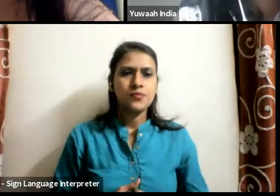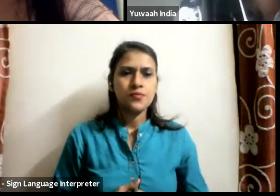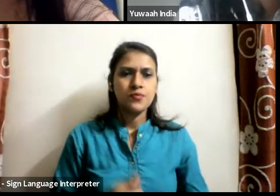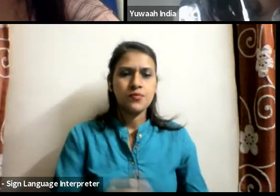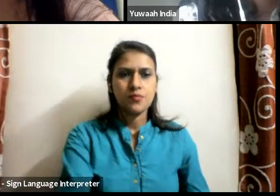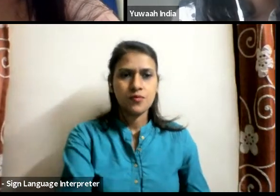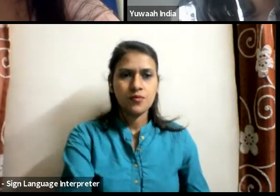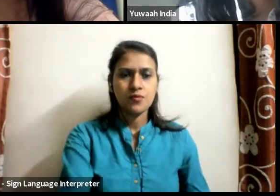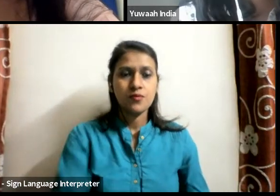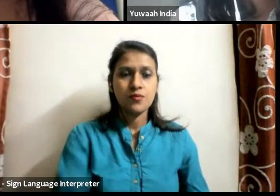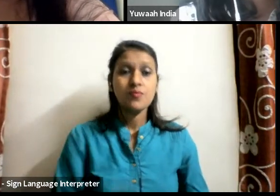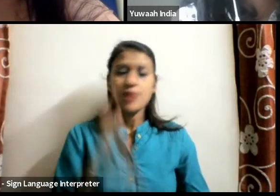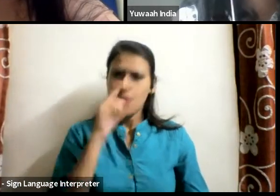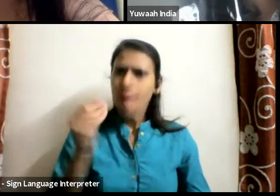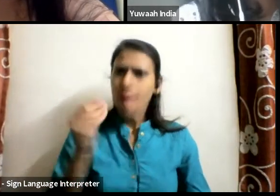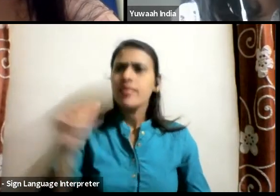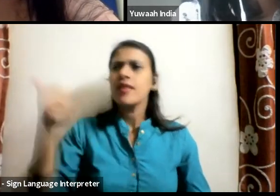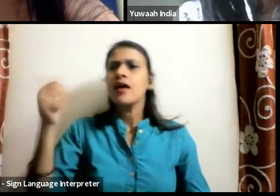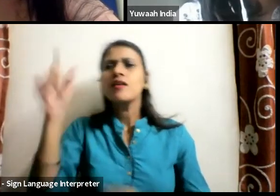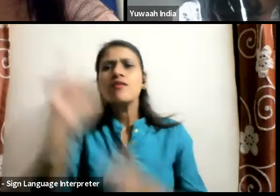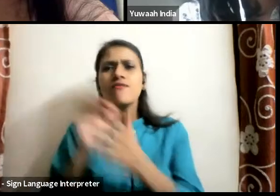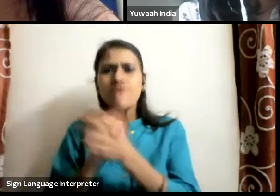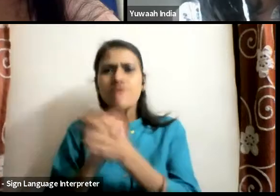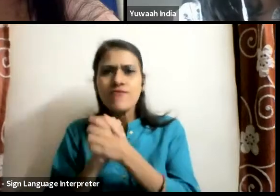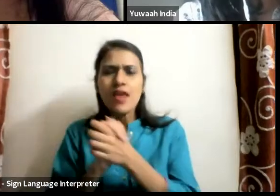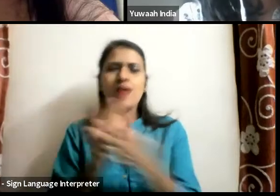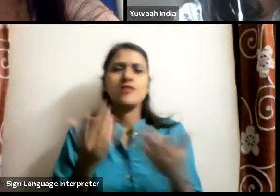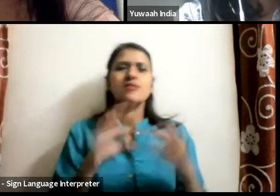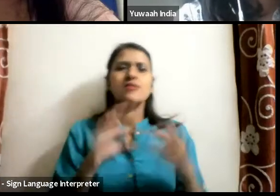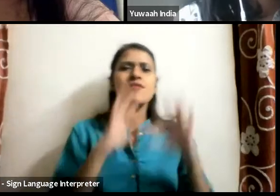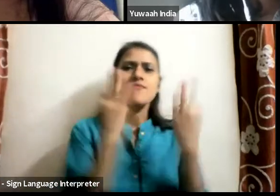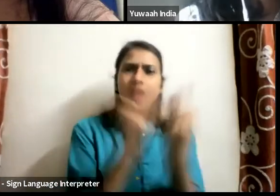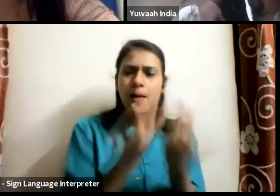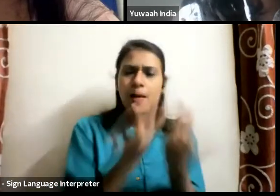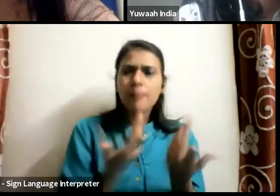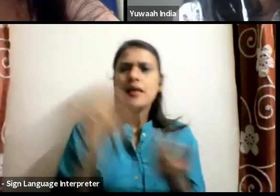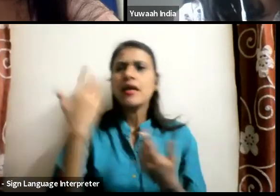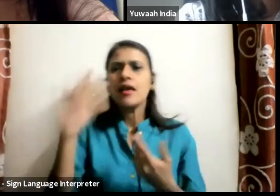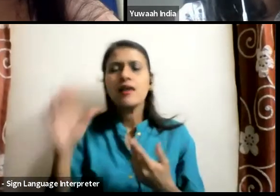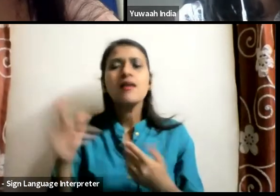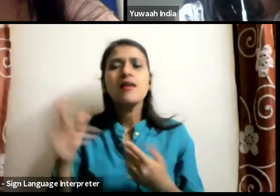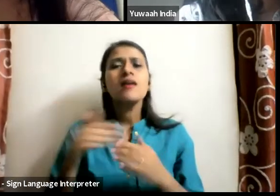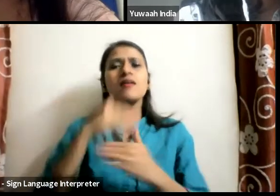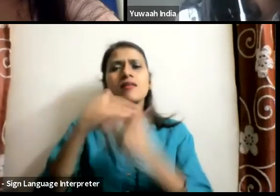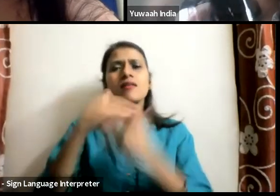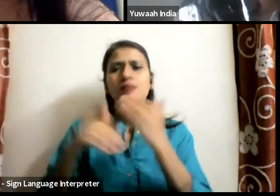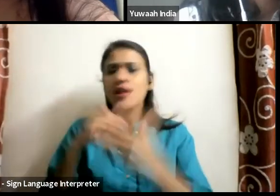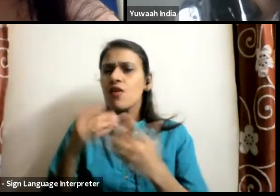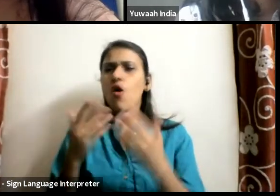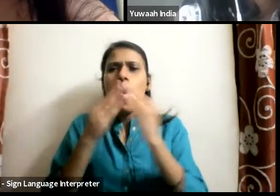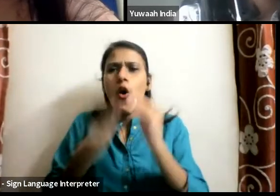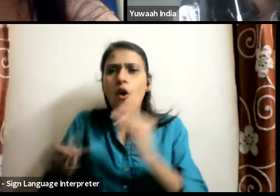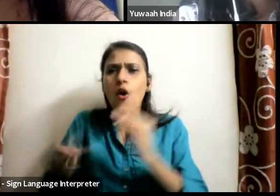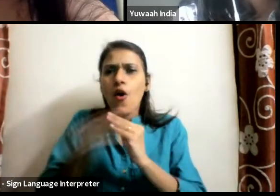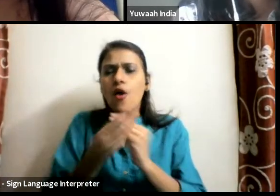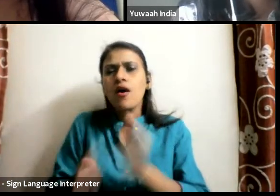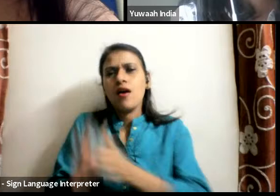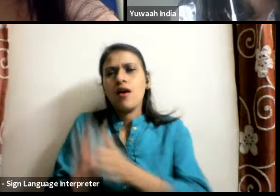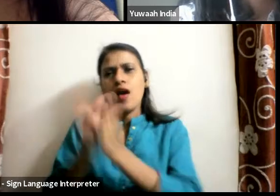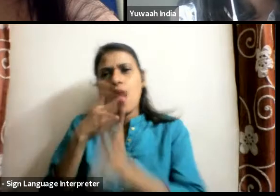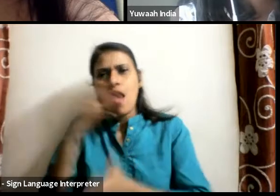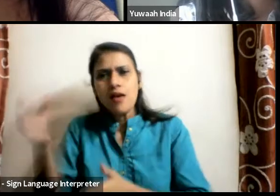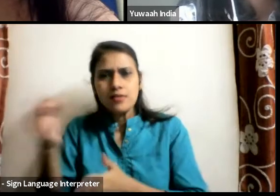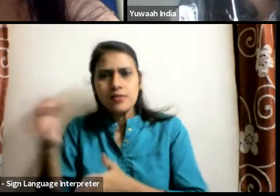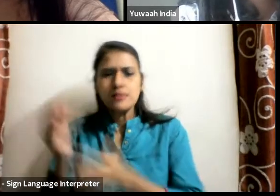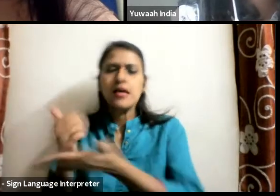आपका न्यूट्रिशन पूरा हो, क्योंकि ये बहुत ज़रूरी है जब कोविड से आप गुजर रहे हैं, मतलब आप अपना